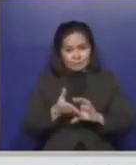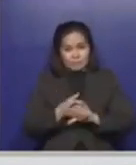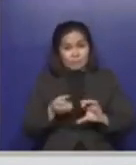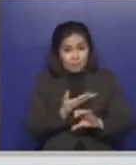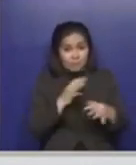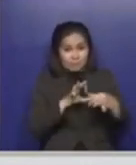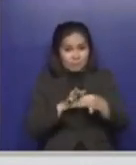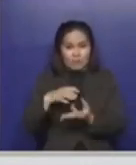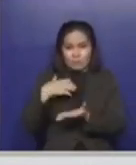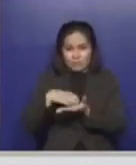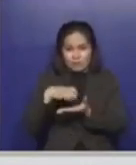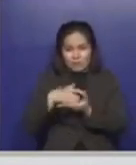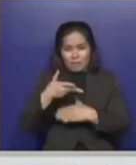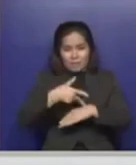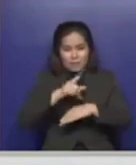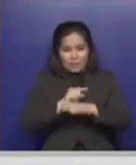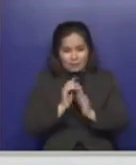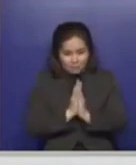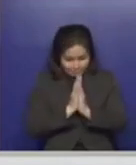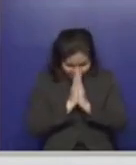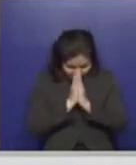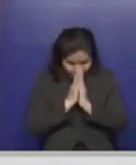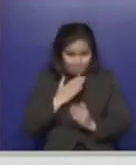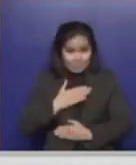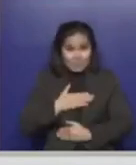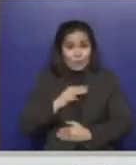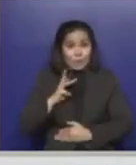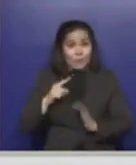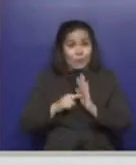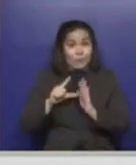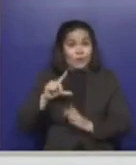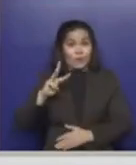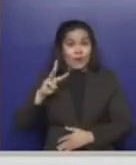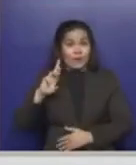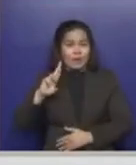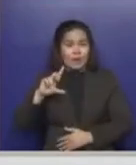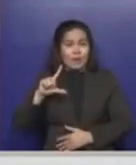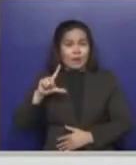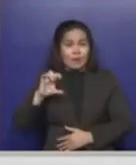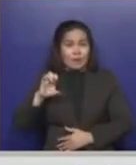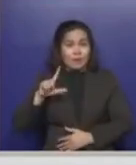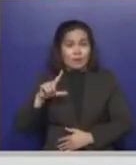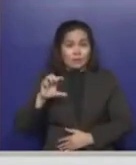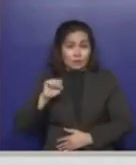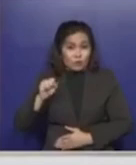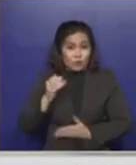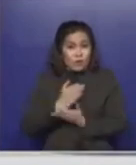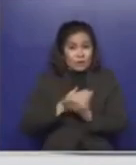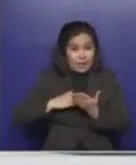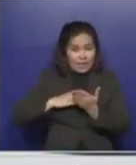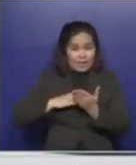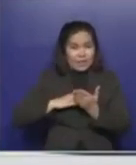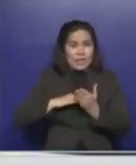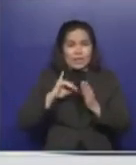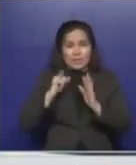เรียนประธานสภาที่เคารพดิฉันนางสาววรรณรีตะล่อมศิลป์สมาชิกสภาผู้แทนราษฎรเขตยานาวาบาง